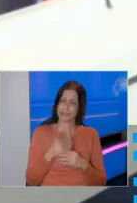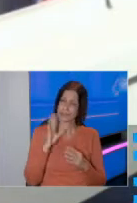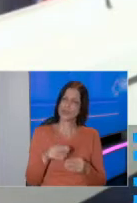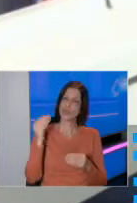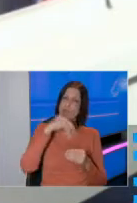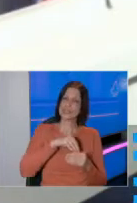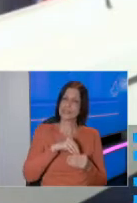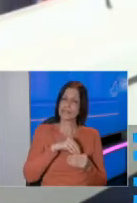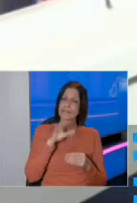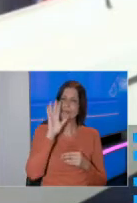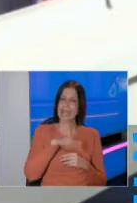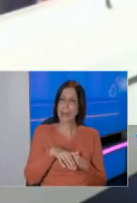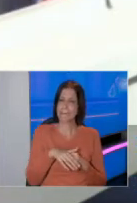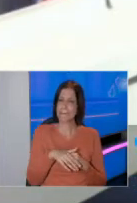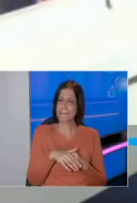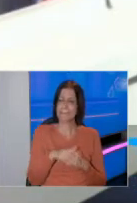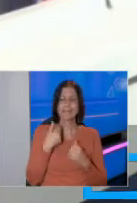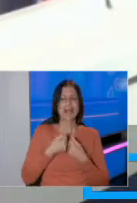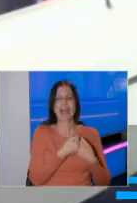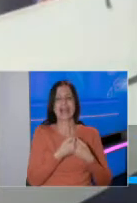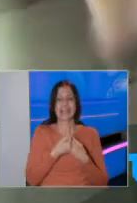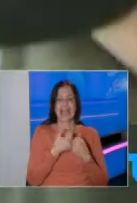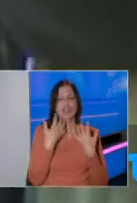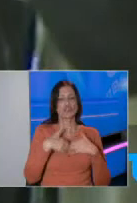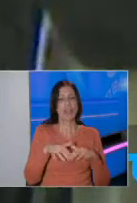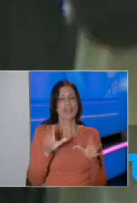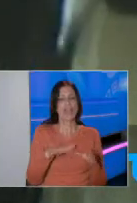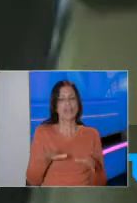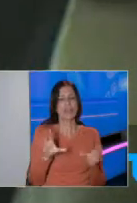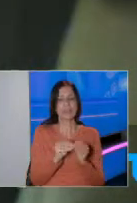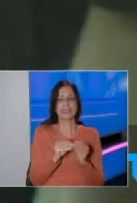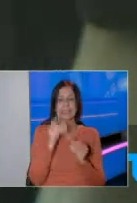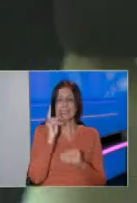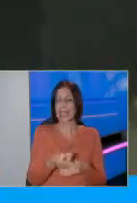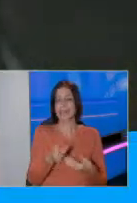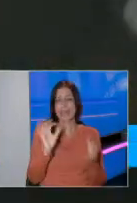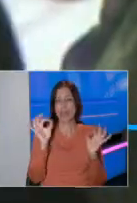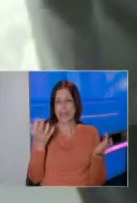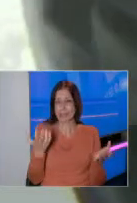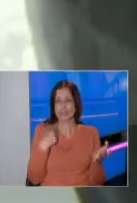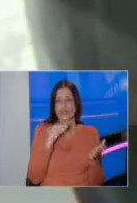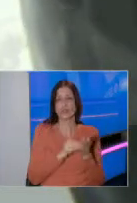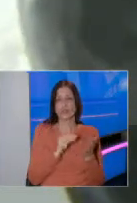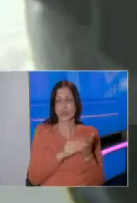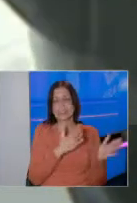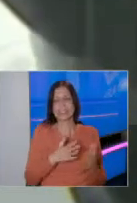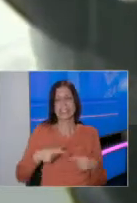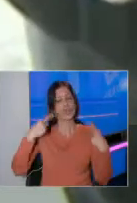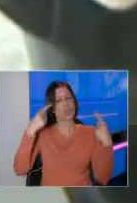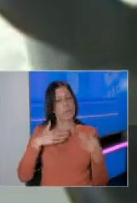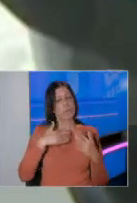על זה גם את האתגר שלי, של ילדים עם צרכים מיוחדים, שזקוקים לסדר יום